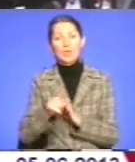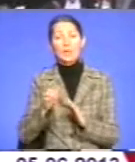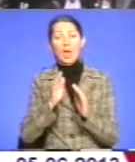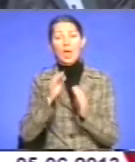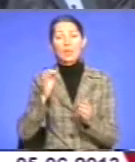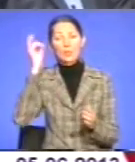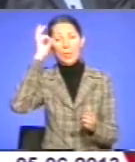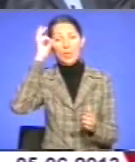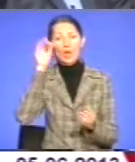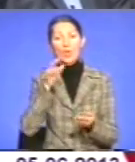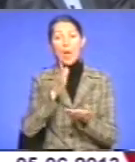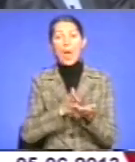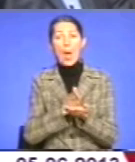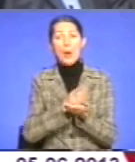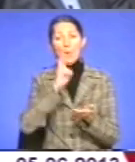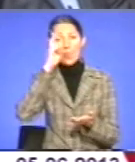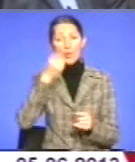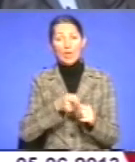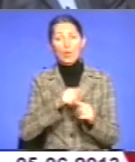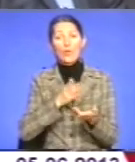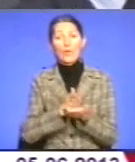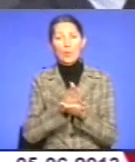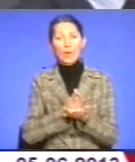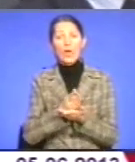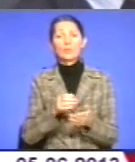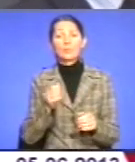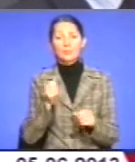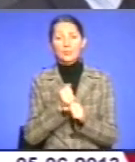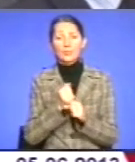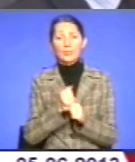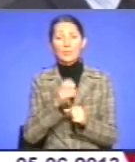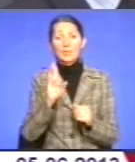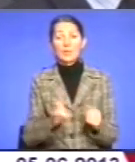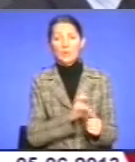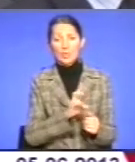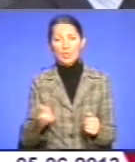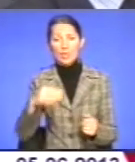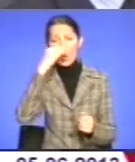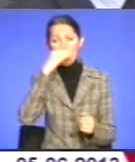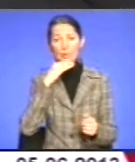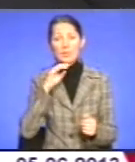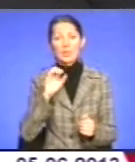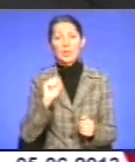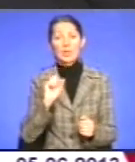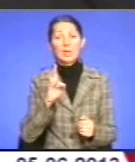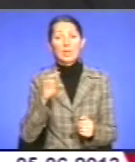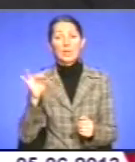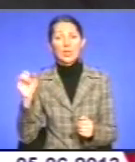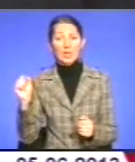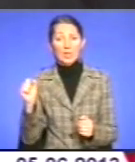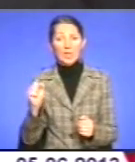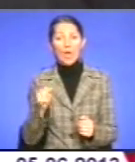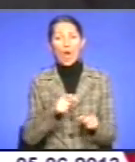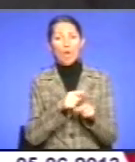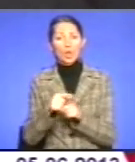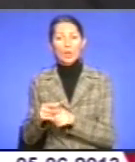відправив сотрудник архікатедрального собору непорочного зачаття Пресвятої Богородиці отець Андрій Янішевський. Слова шани і поваги